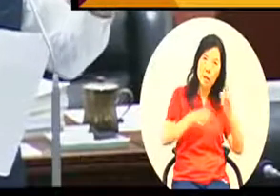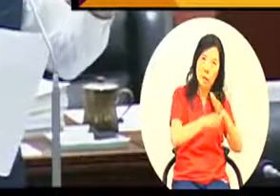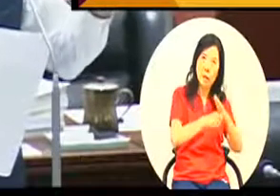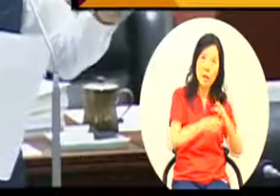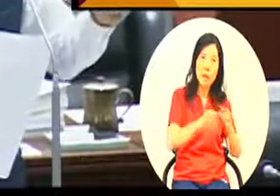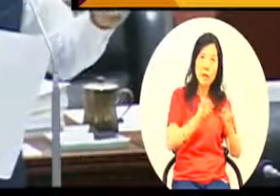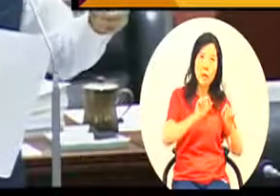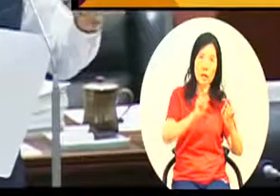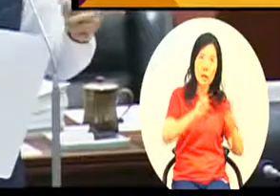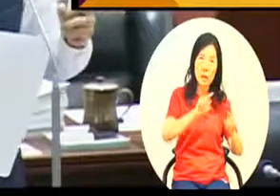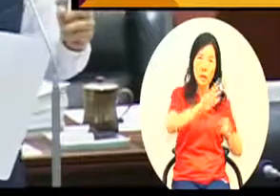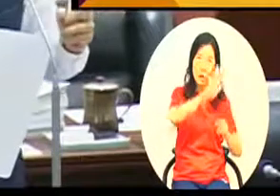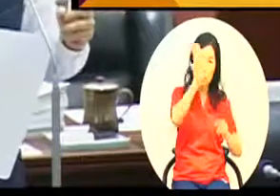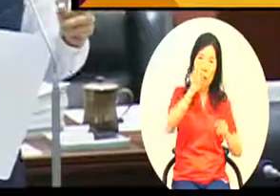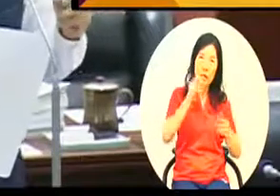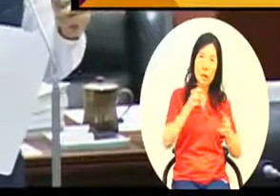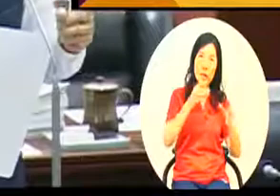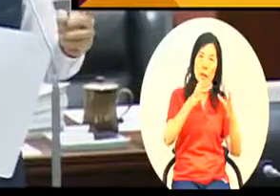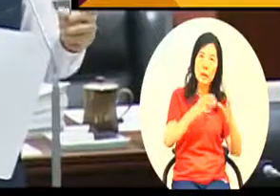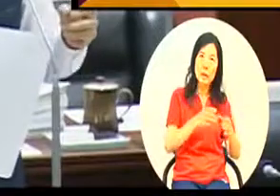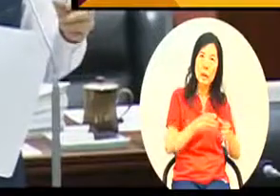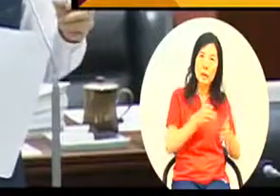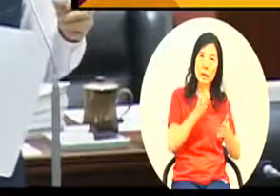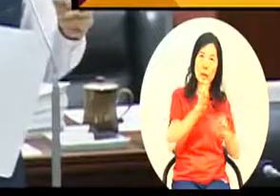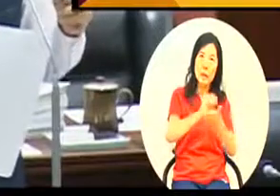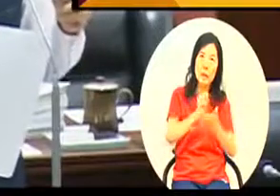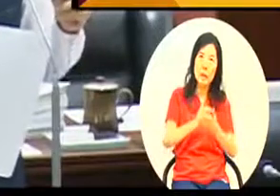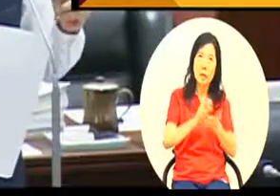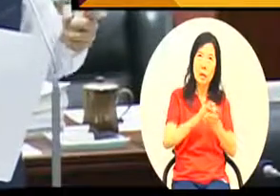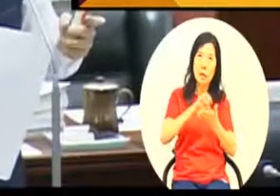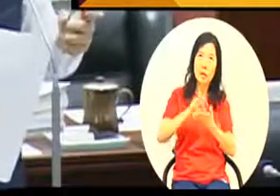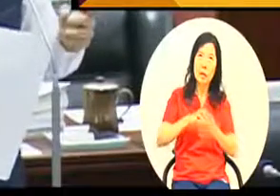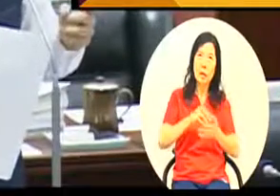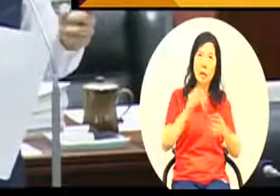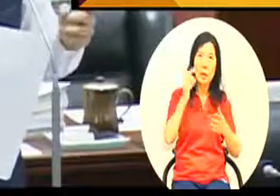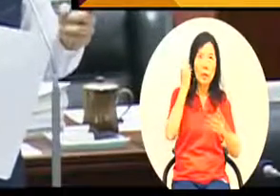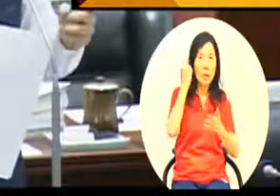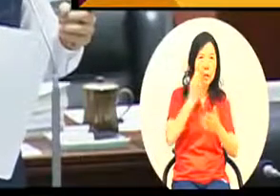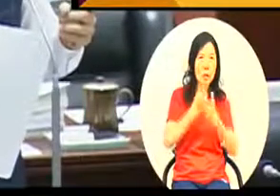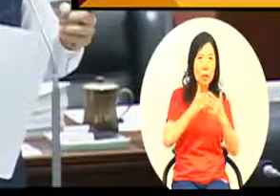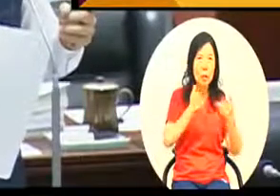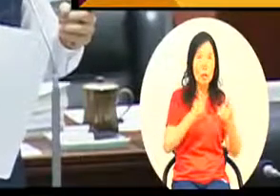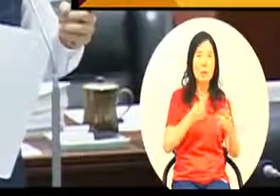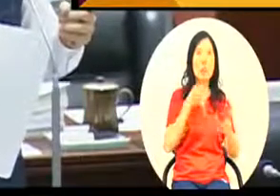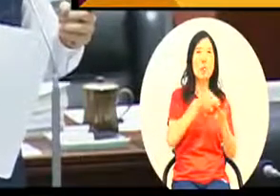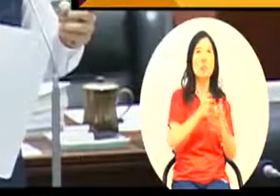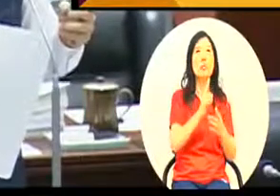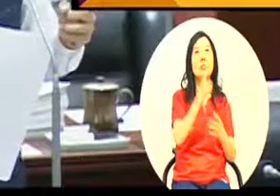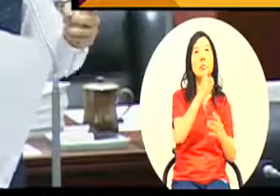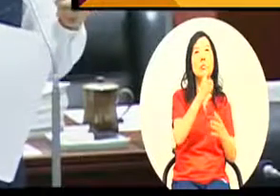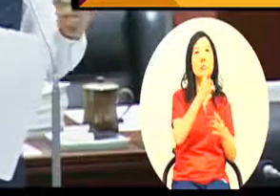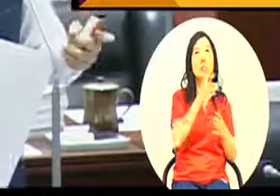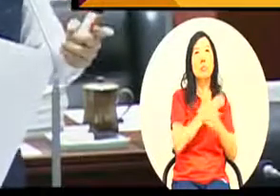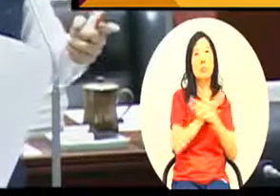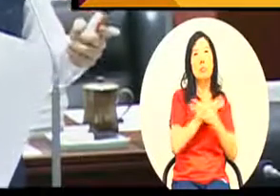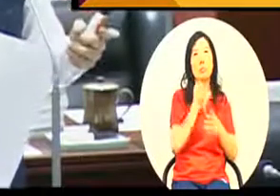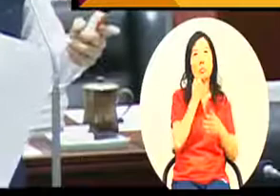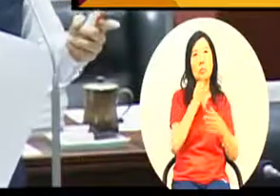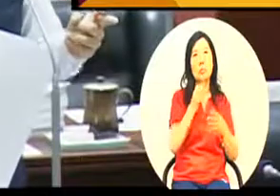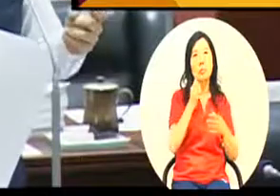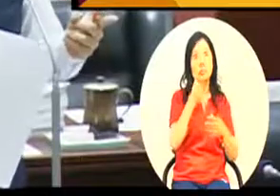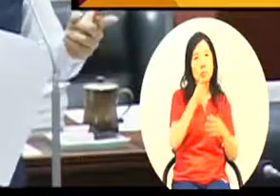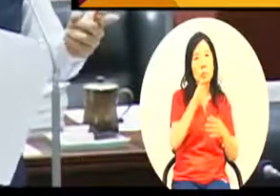天进行，可是每个学生只能报一所公幼。那这个优点